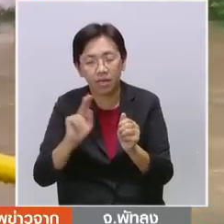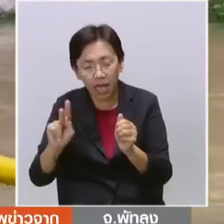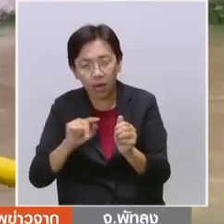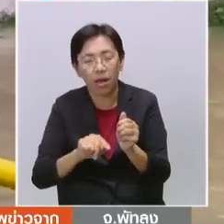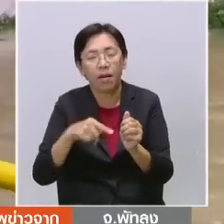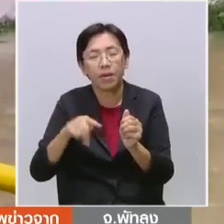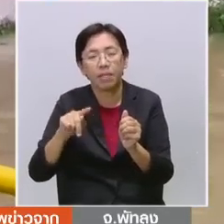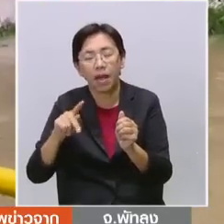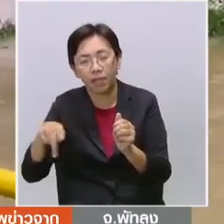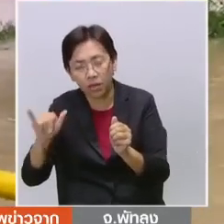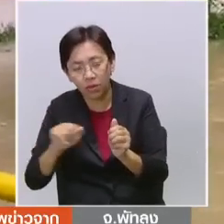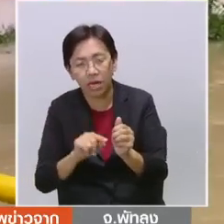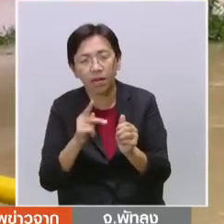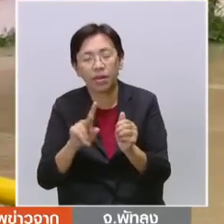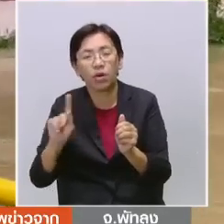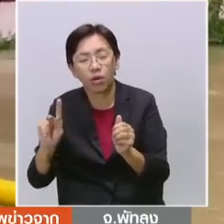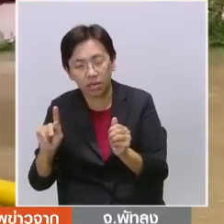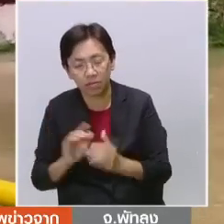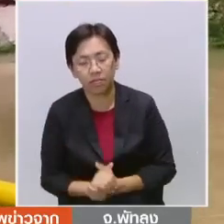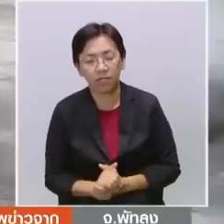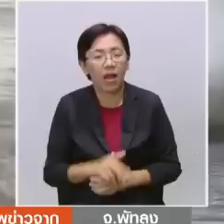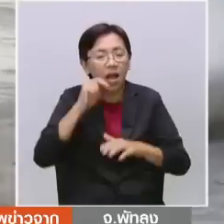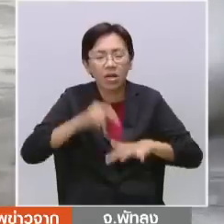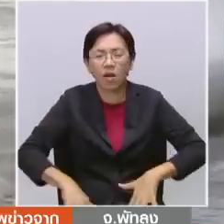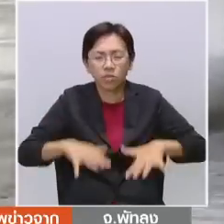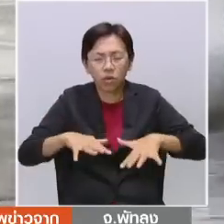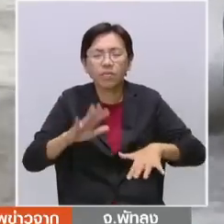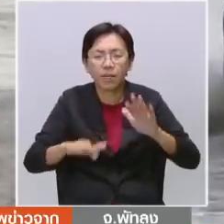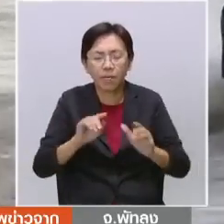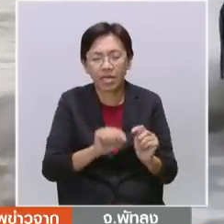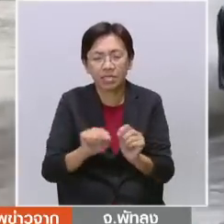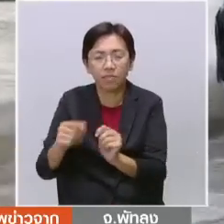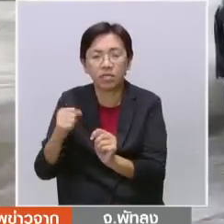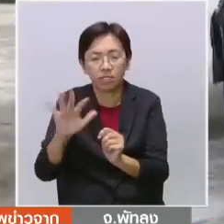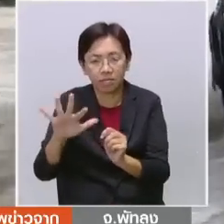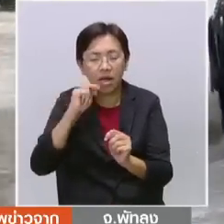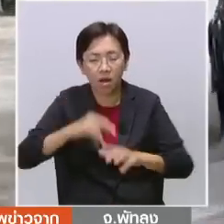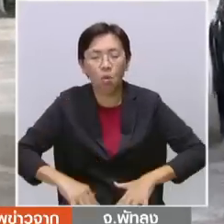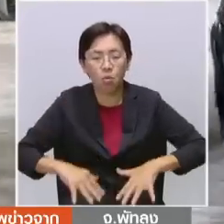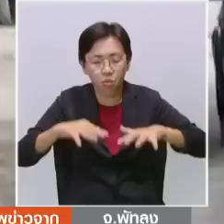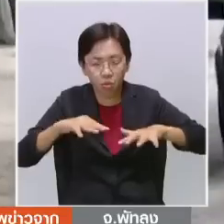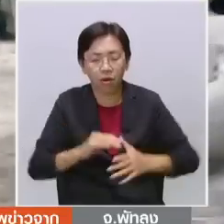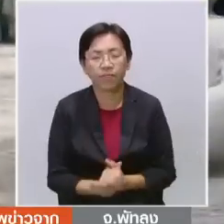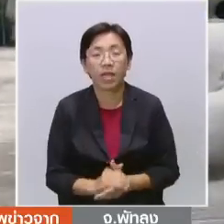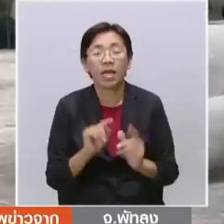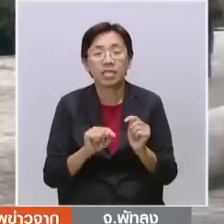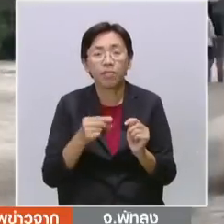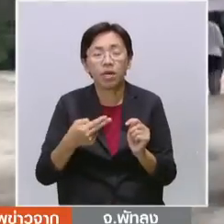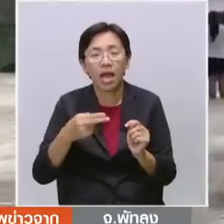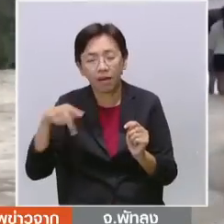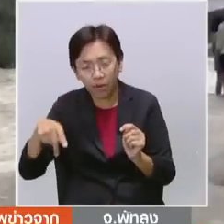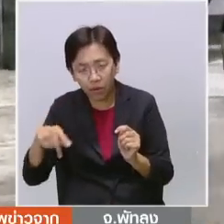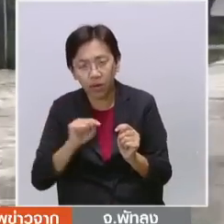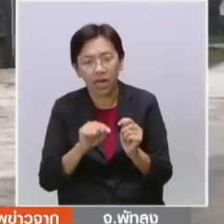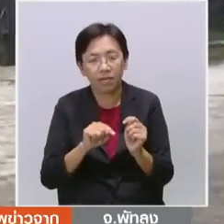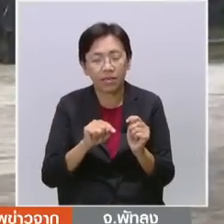นและอำเภอควนขนุนรวมแล้วเนี่ยยังมีน้ำท่วมขังอยู่15ตำบลด้วยกันนะครับโดยเฉพาะที่ตำบลหานโพตำบล